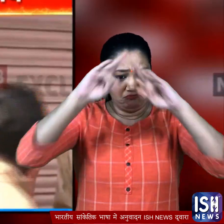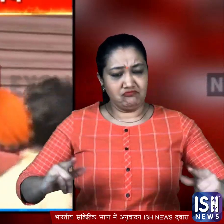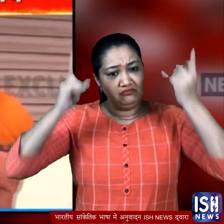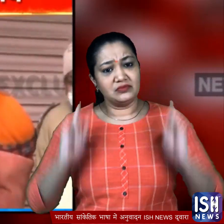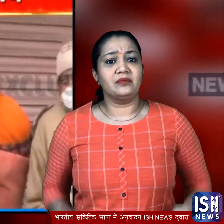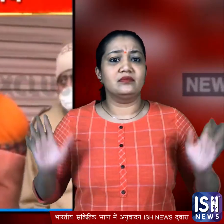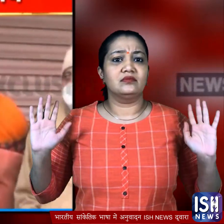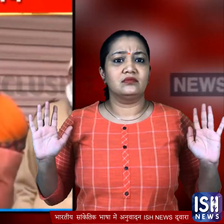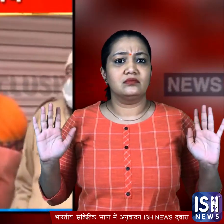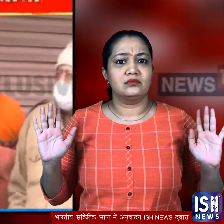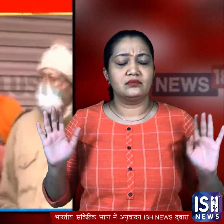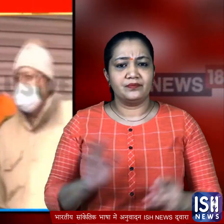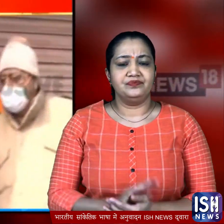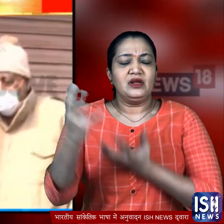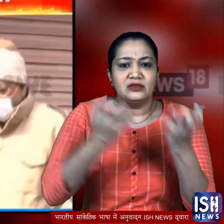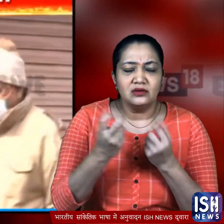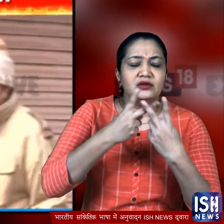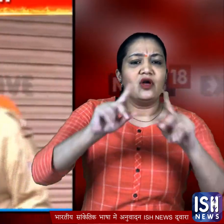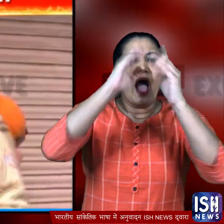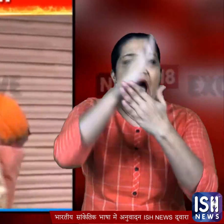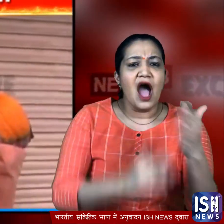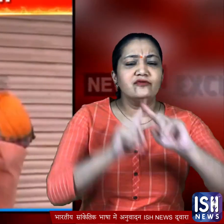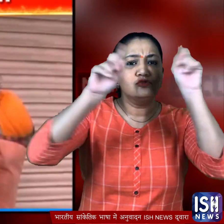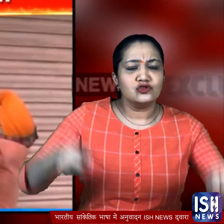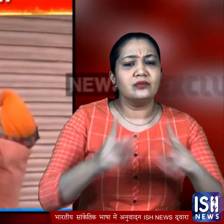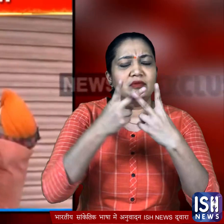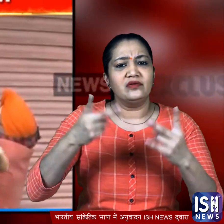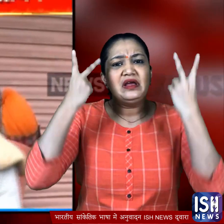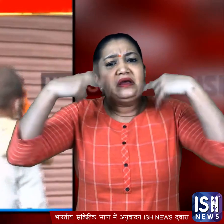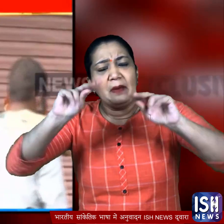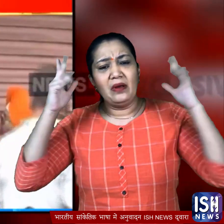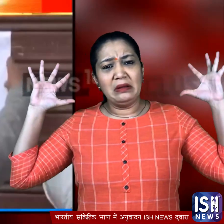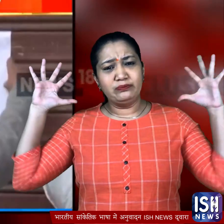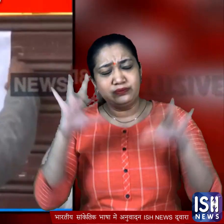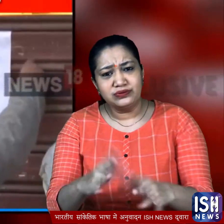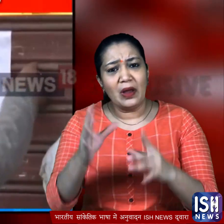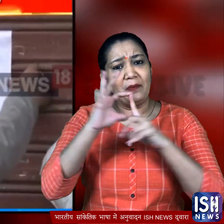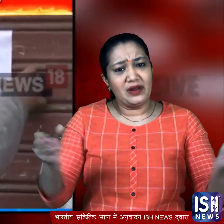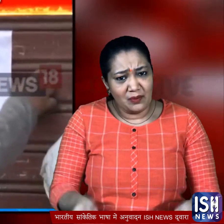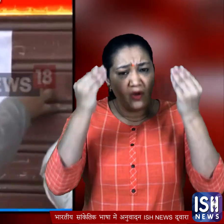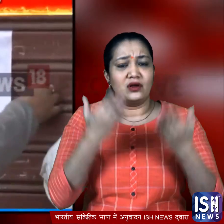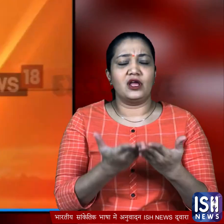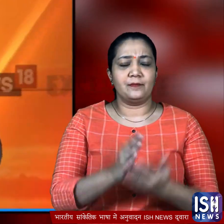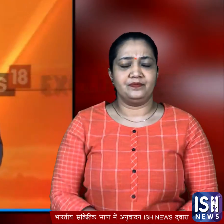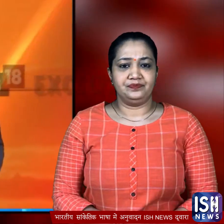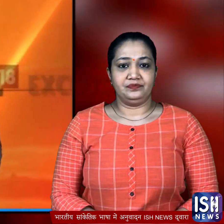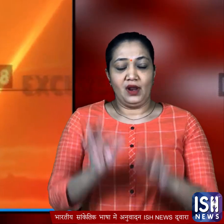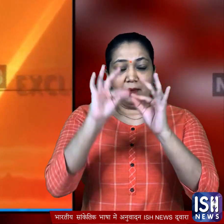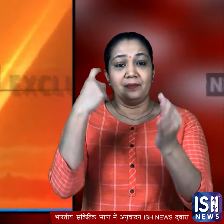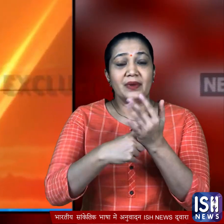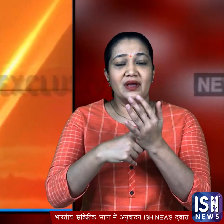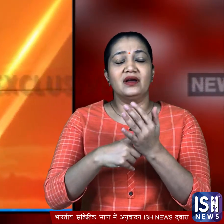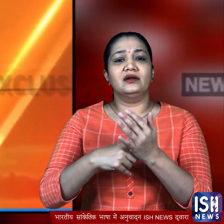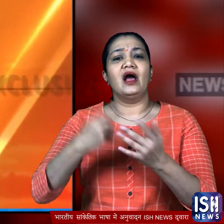लगाएंगे। इस दौरान उन लोगों ने आरोप लगाया कि बाजार की आधी दुकानें खुलने से लोगों की भीड़ और बढ़ गई है, जो ज्यादा खतरनाक है। बिहार की